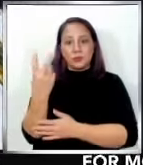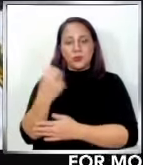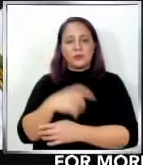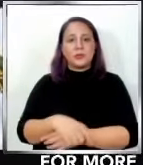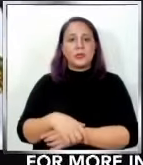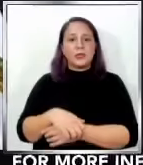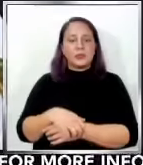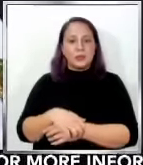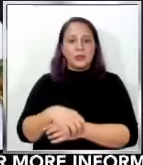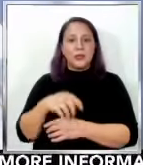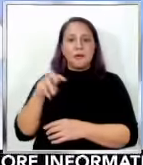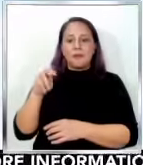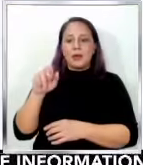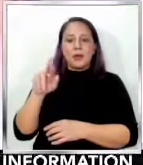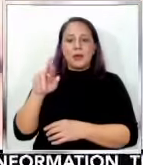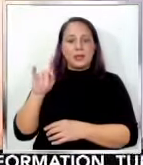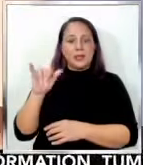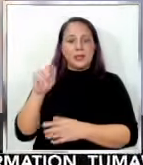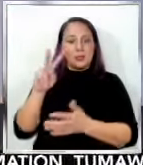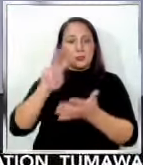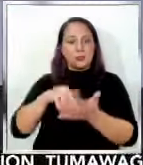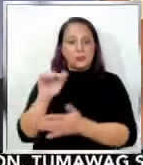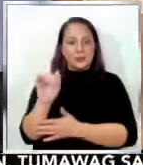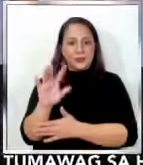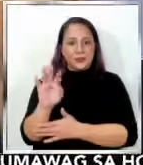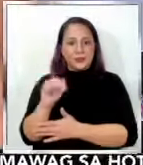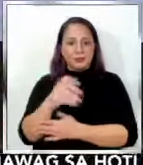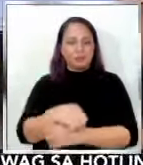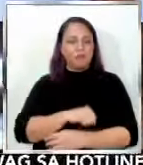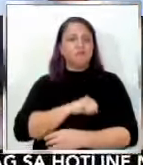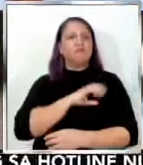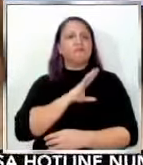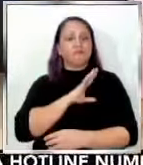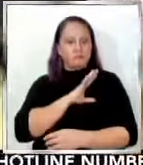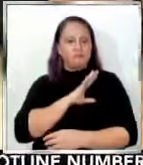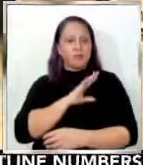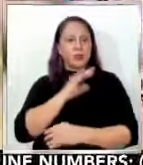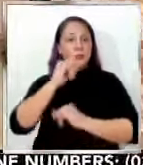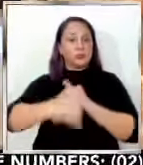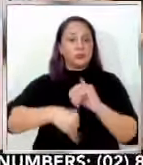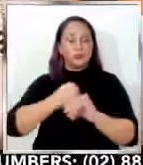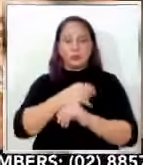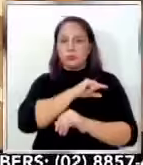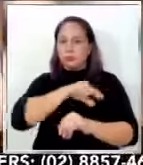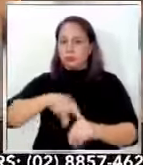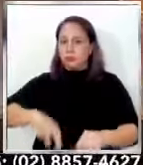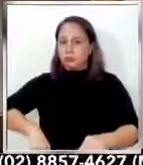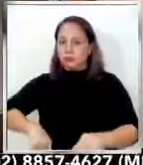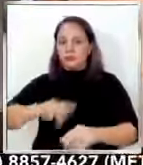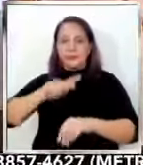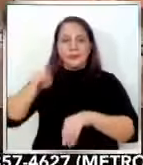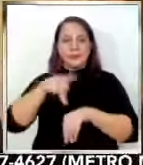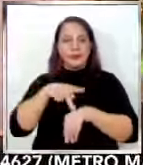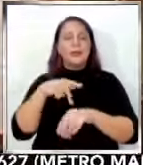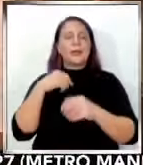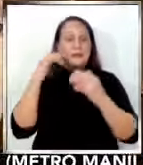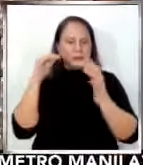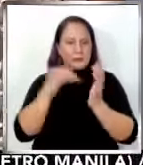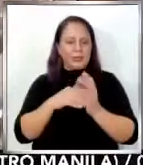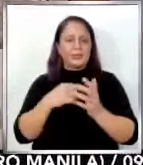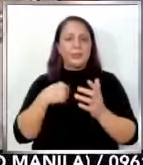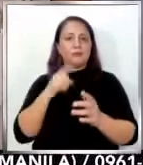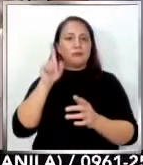noong 2015. Confident daw ang Miss International Queen Philippines na muling maibalik sa trans Pinay ang